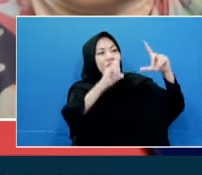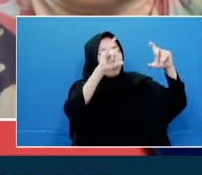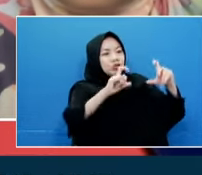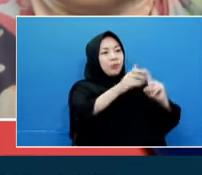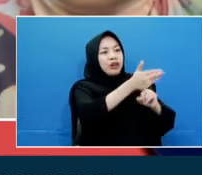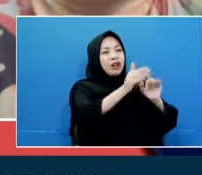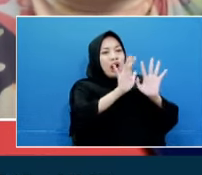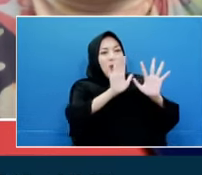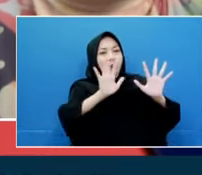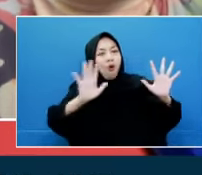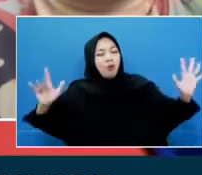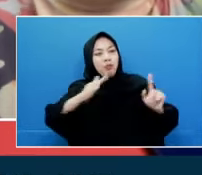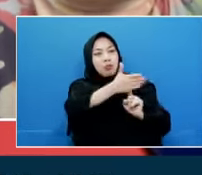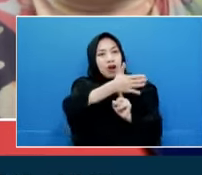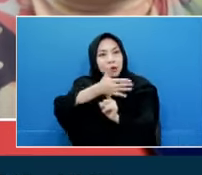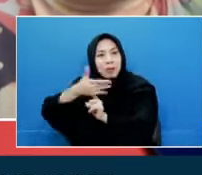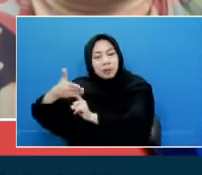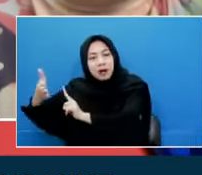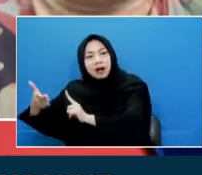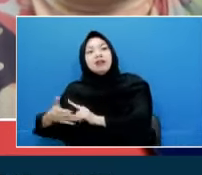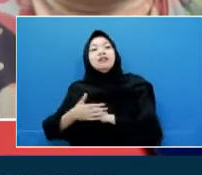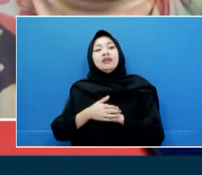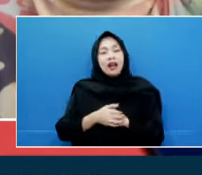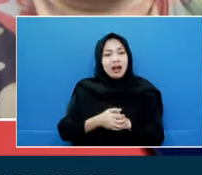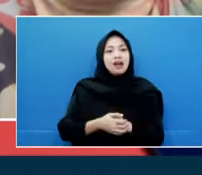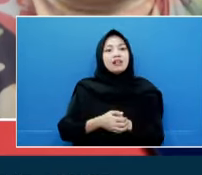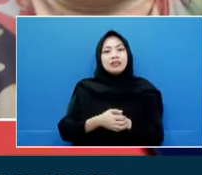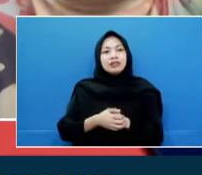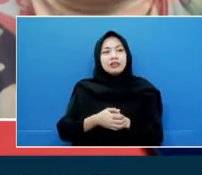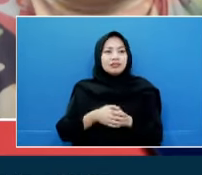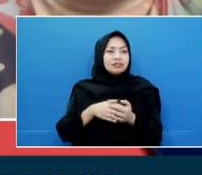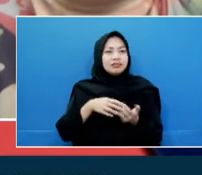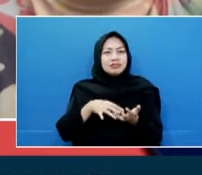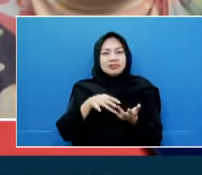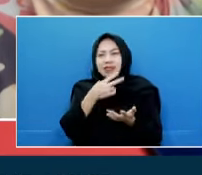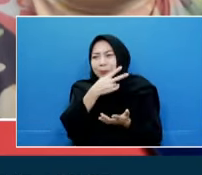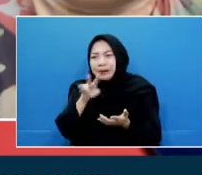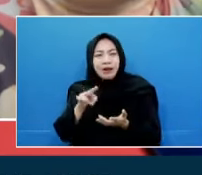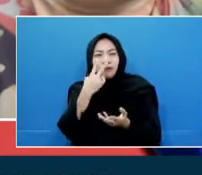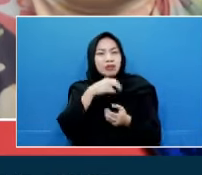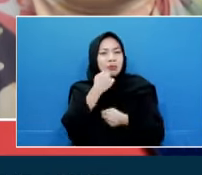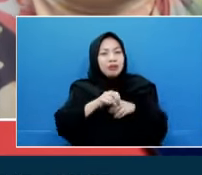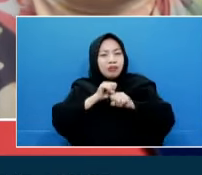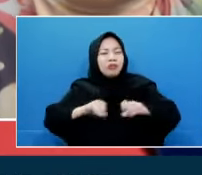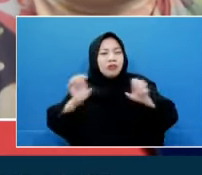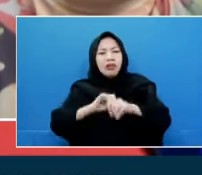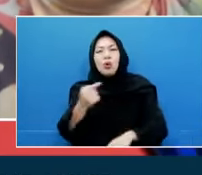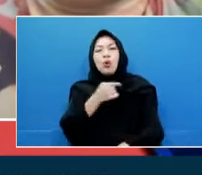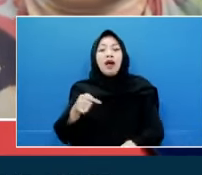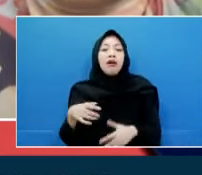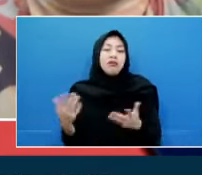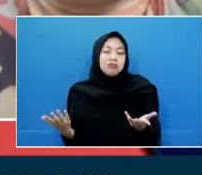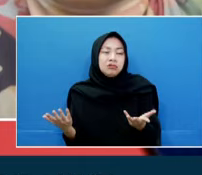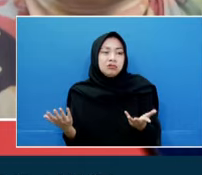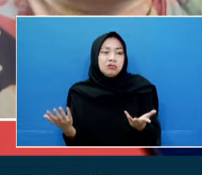sebanyak-banyaknya gitu tapi praktiknya Di ruang publiknya itu senyap gitu atau Katakanlah ya mungkin kalau ada juga di warung kopi yang